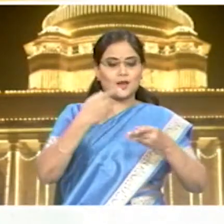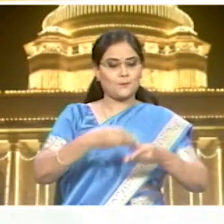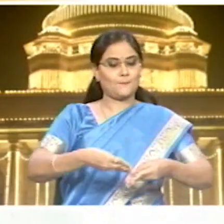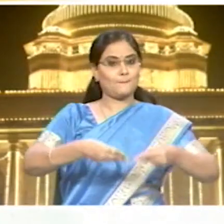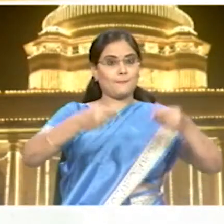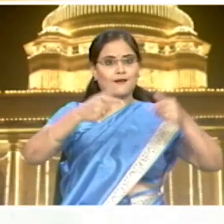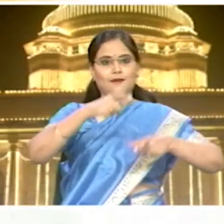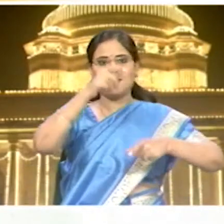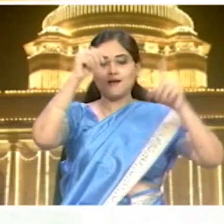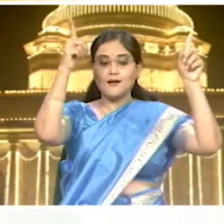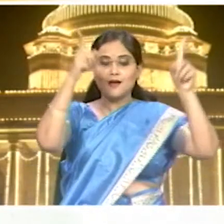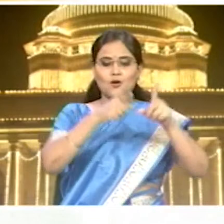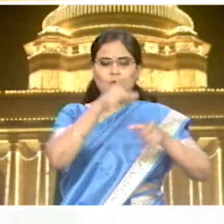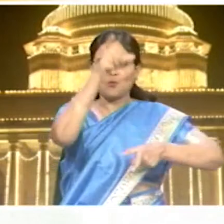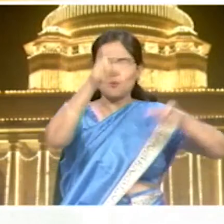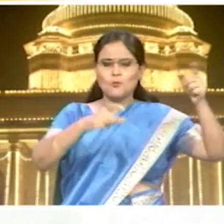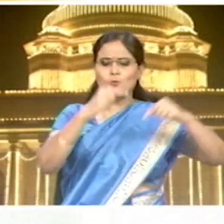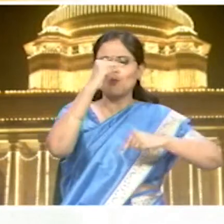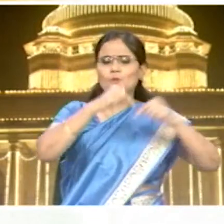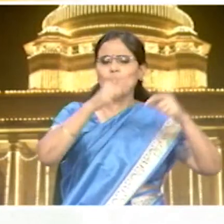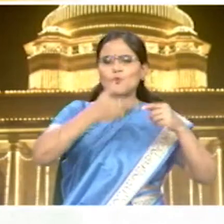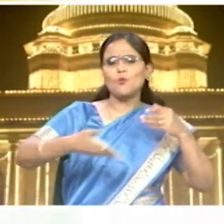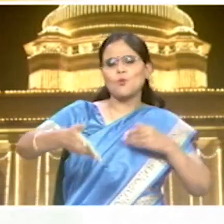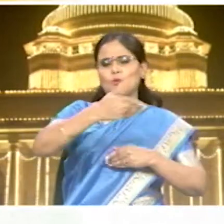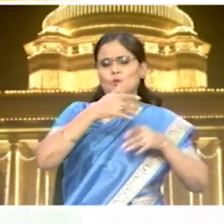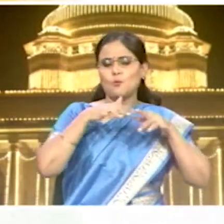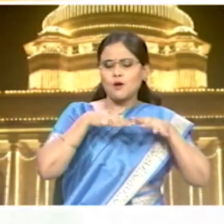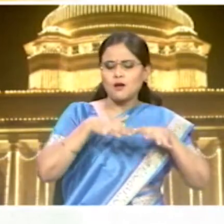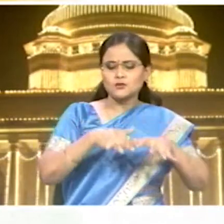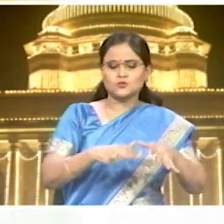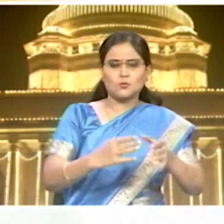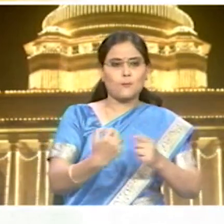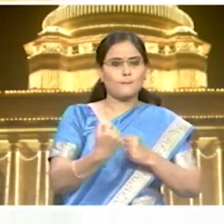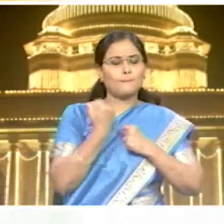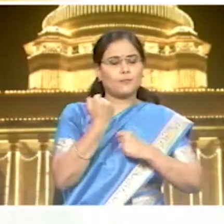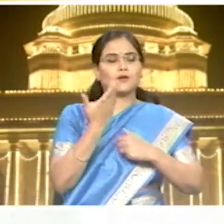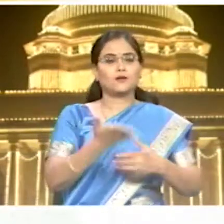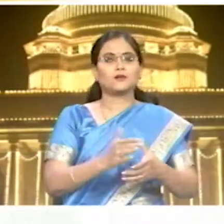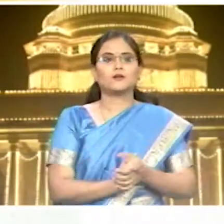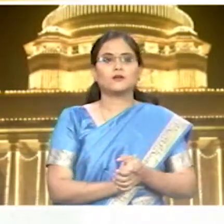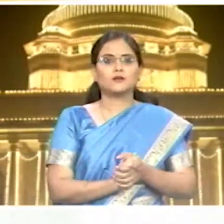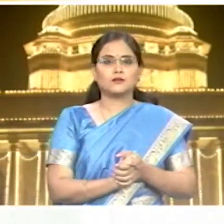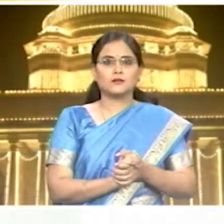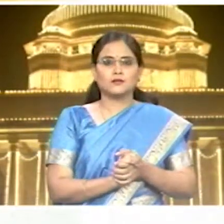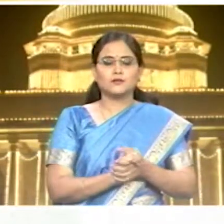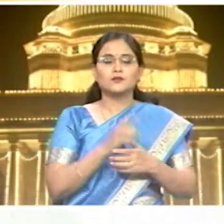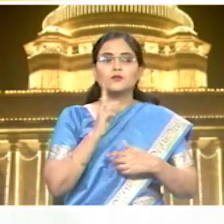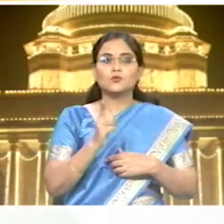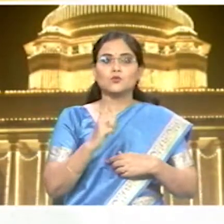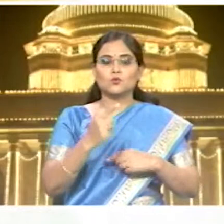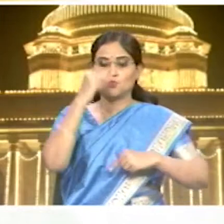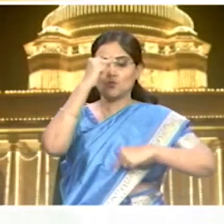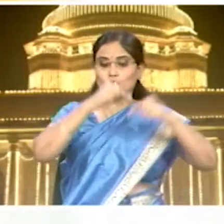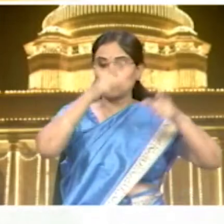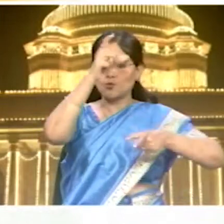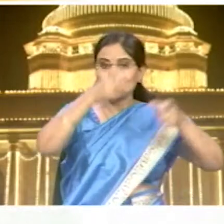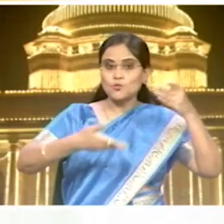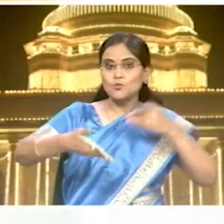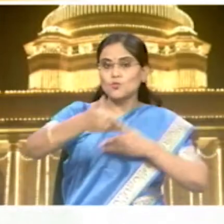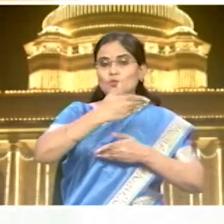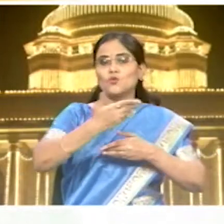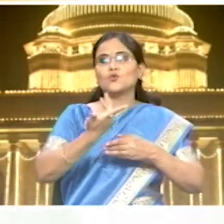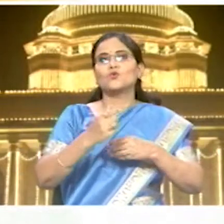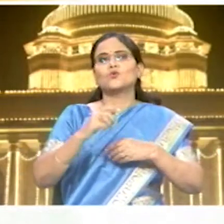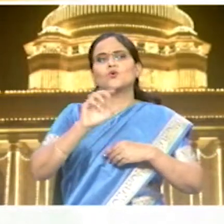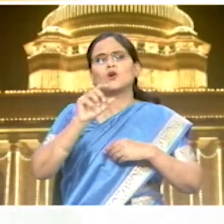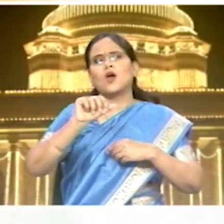लोकतंत्र की जोड़ें लगातार गहरी और मजबूत होती गई। अधिकांश लोकतांत्रिक देशों में